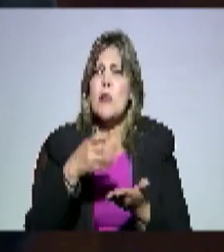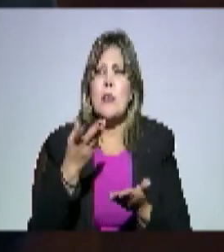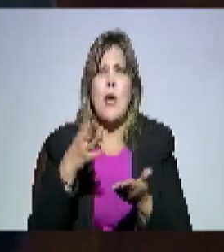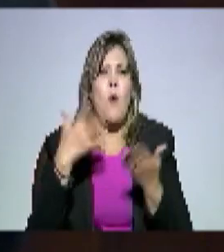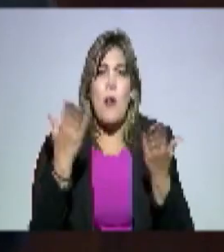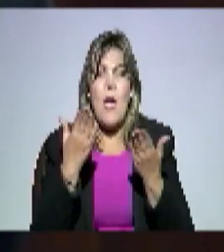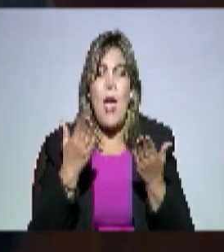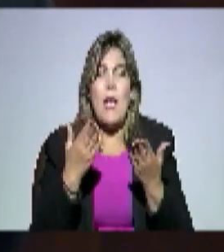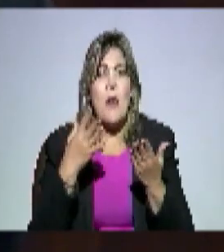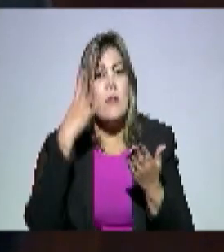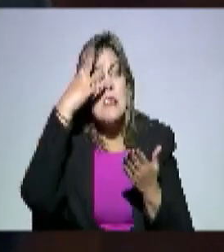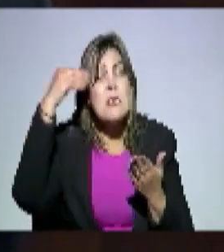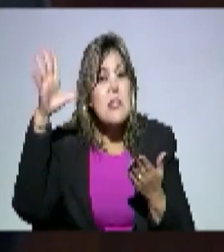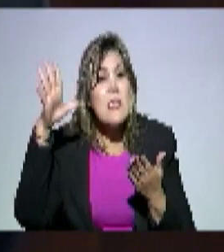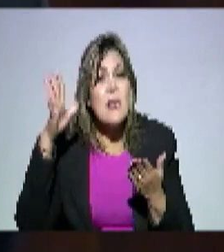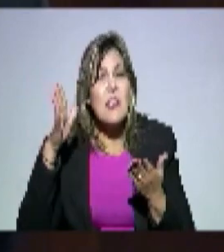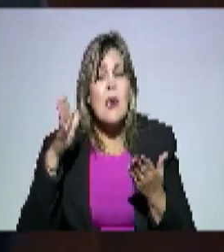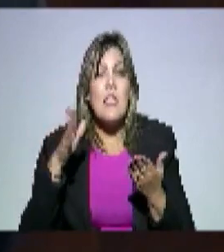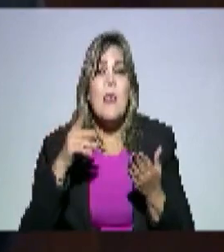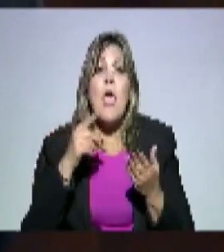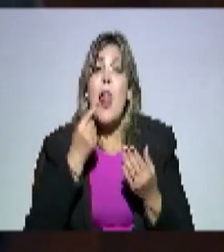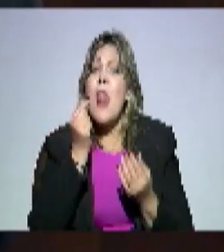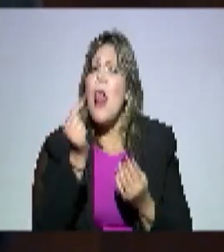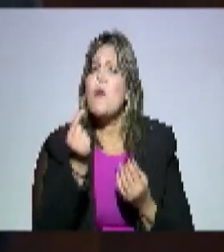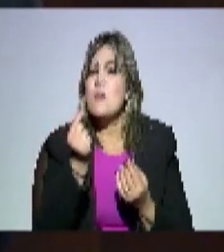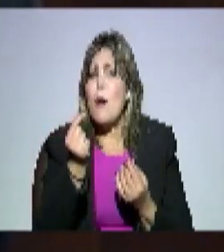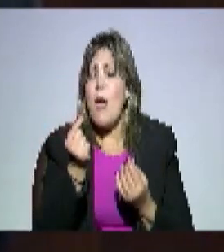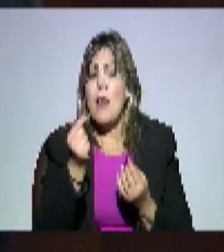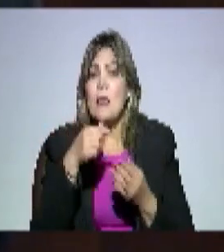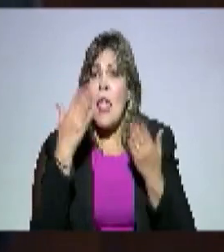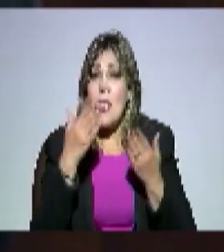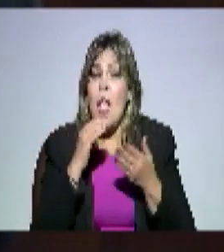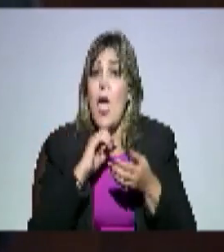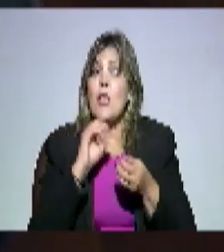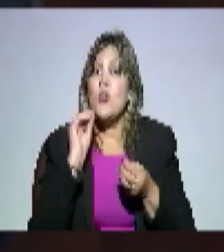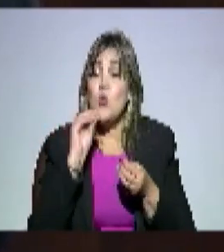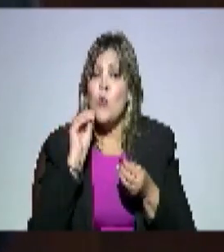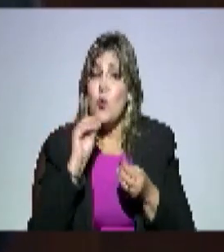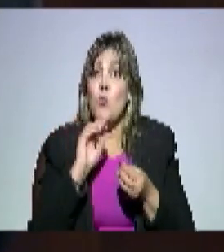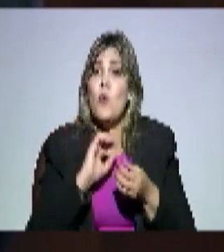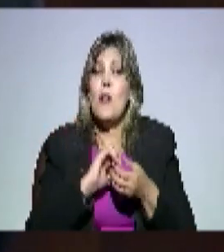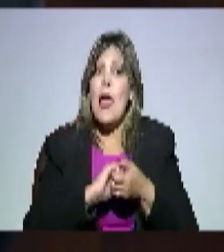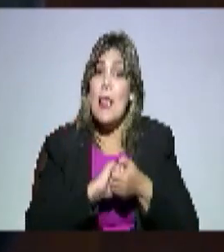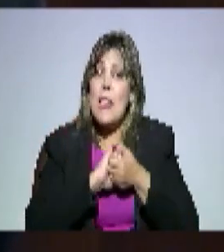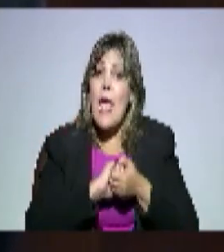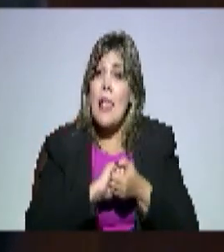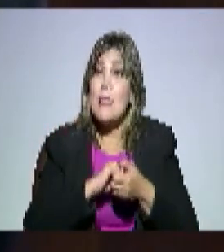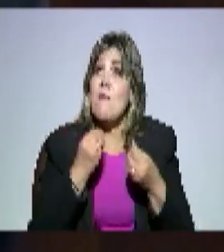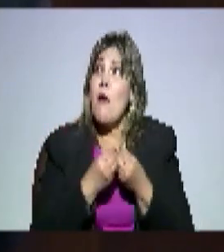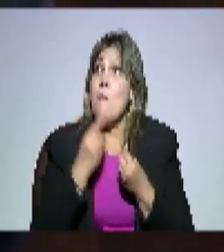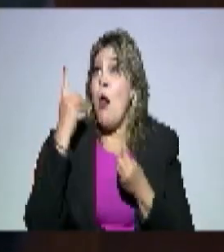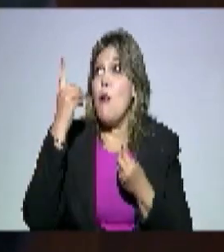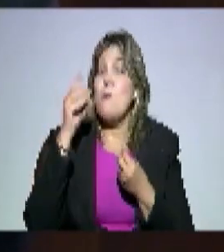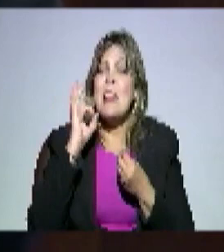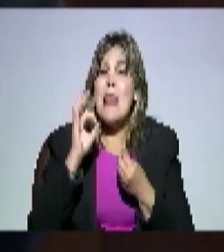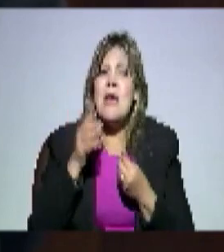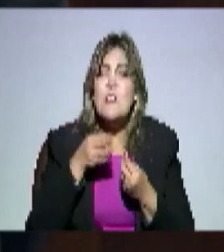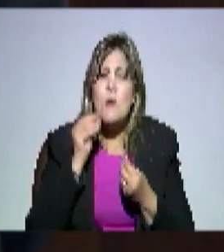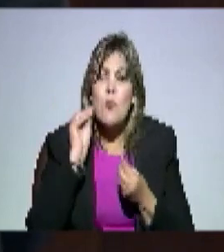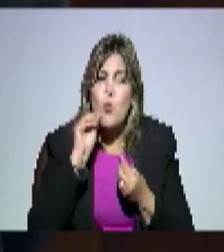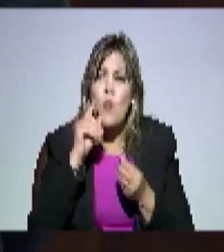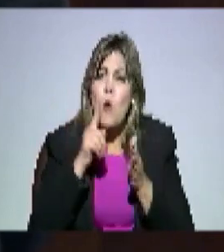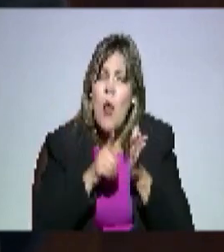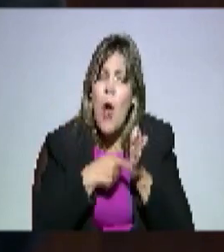لحضرتك من فضلكم اي حد يندر ندر ماحدش يندر قبل ما يرجع لاب اعترافه ارجوكوا نمره اين لو